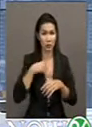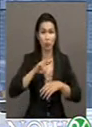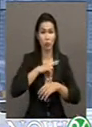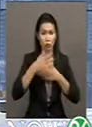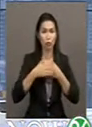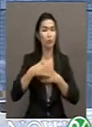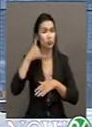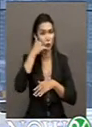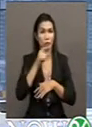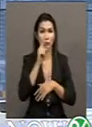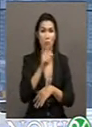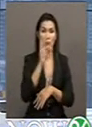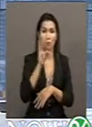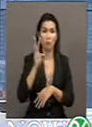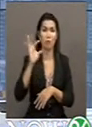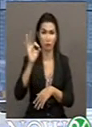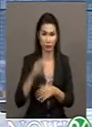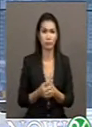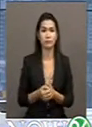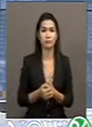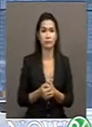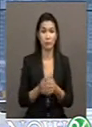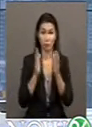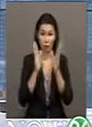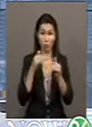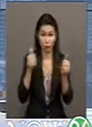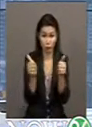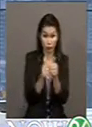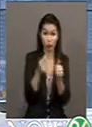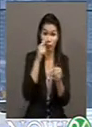โทรศัพท์ไปได้ฮะ1669นะครับ ครับคนใกล้ตัวต้องดูแลกันอย่างใกล้ชิดครับ